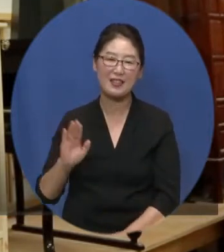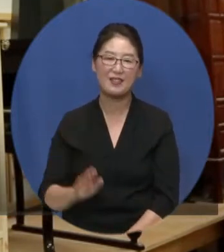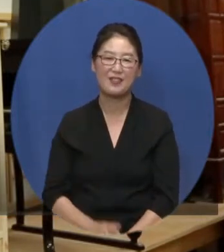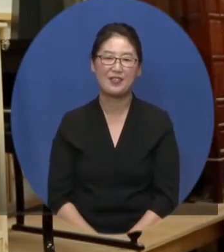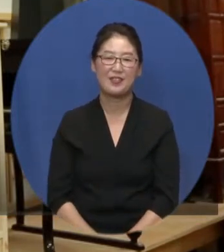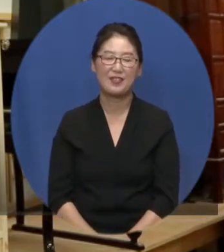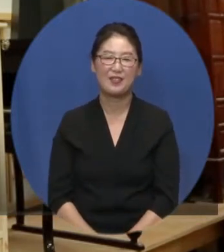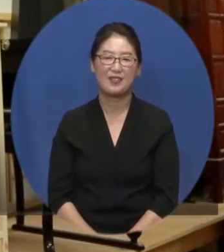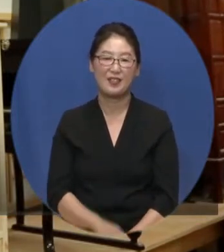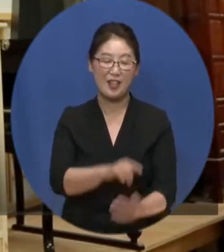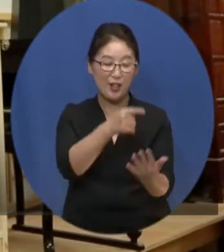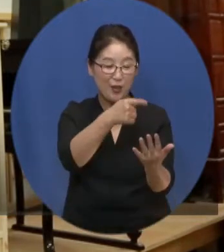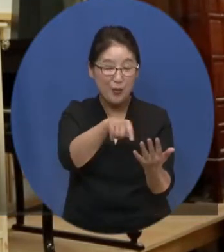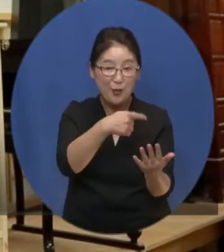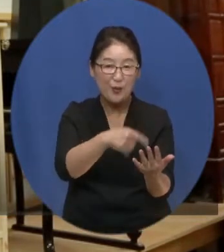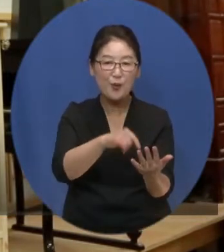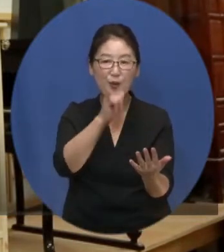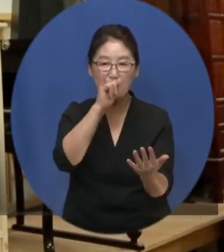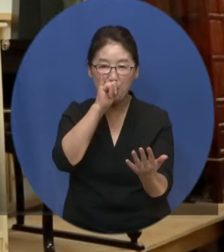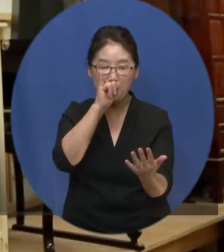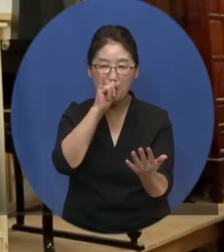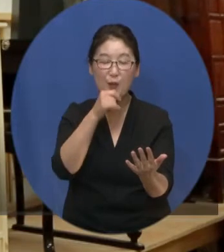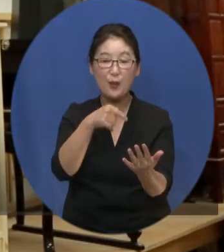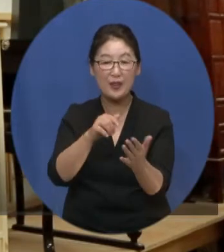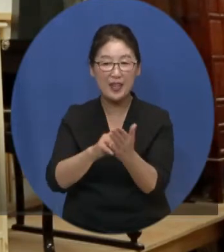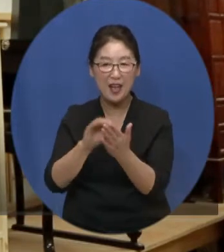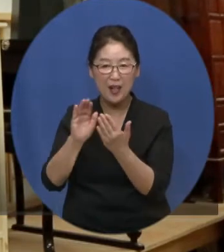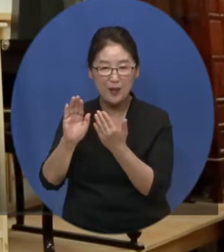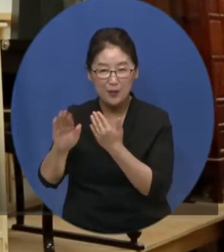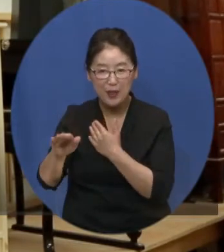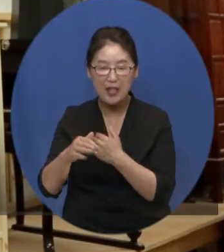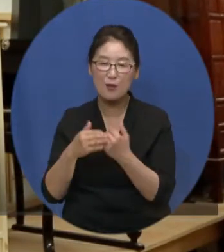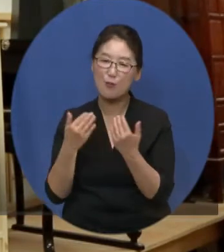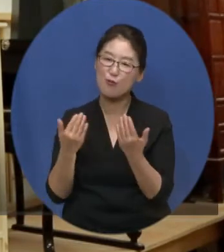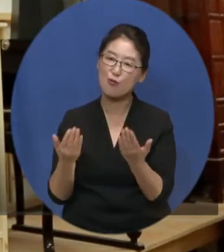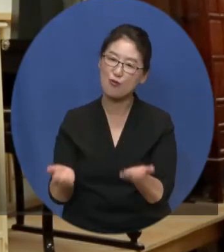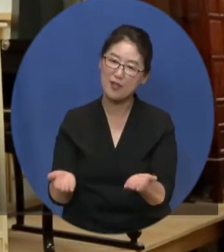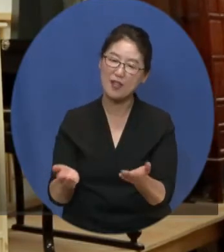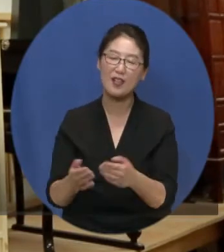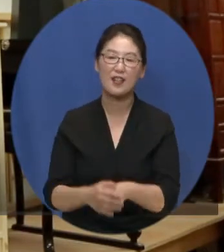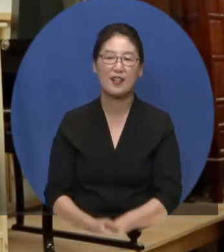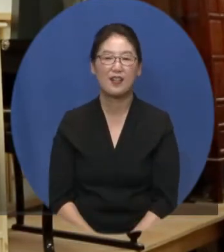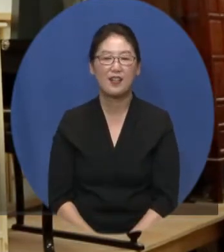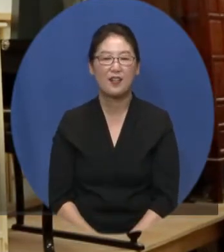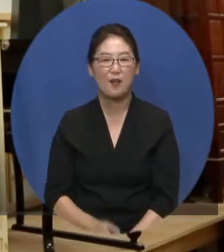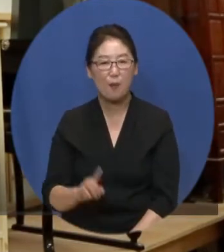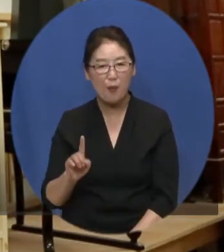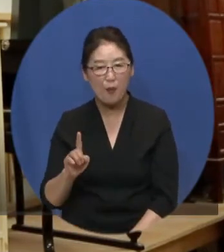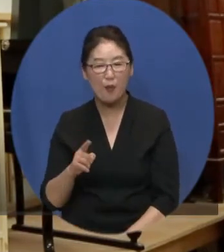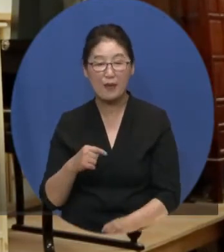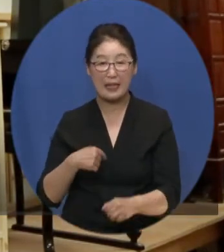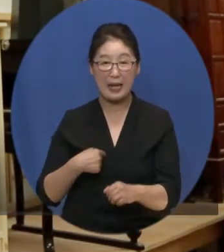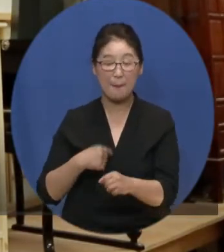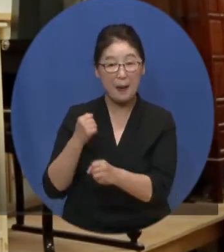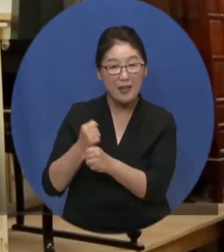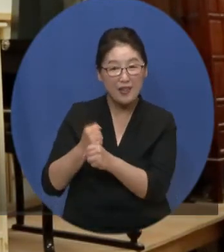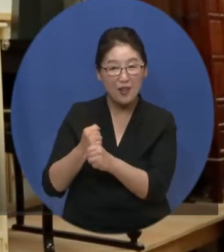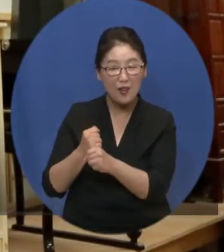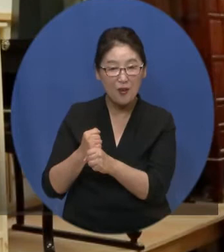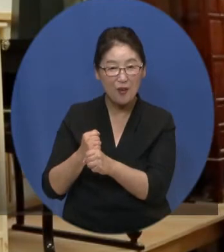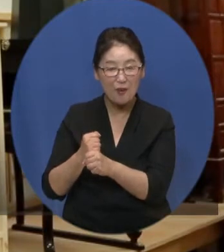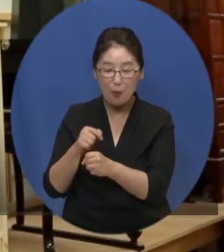교육시간 있으면 교육해 드리고 그 교육이 끝나면 조금 쉬었다가 또 뭐 제 작업 할때 조금 남아